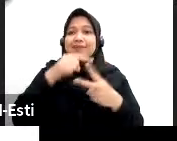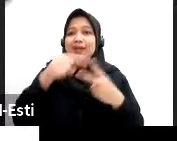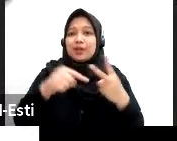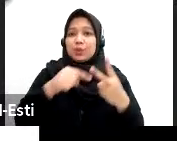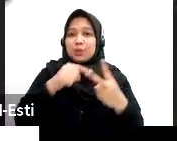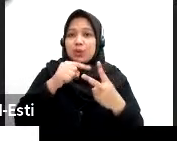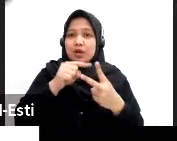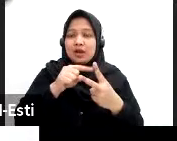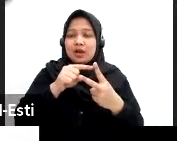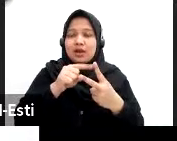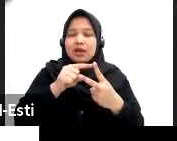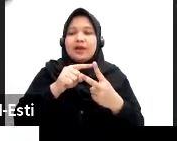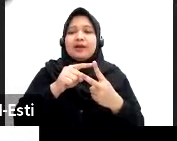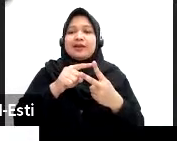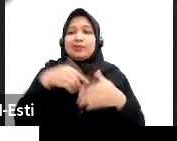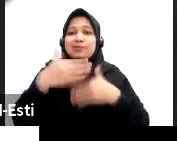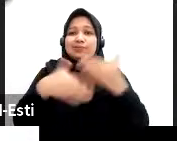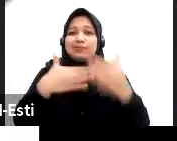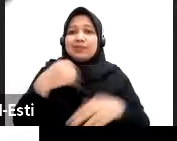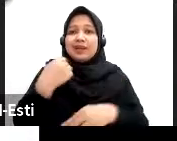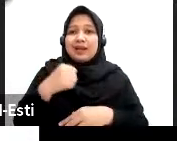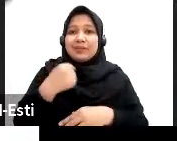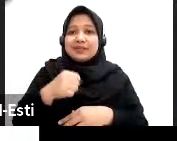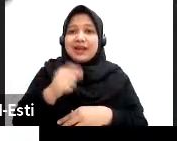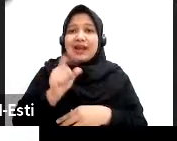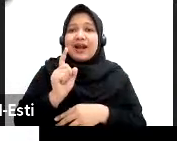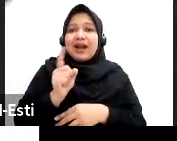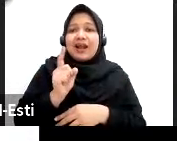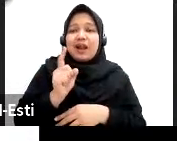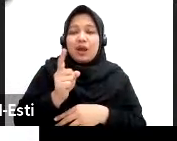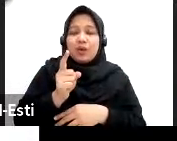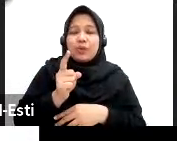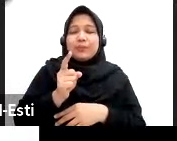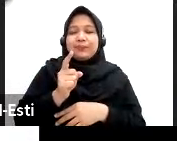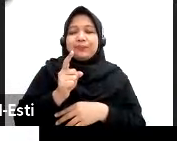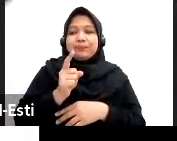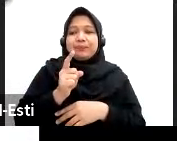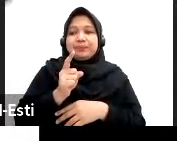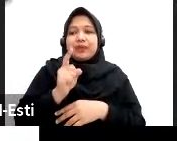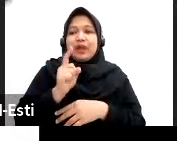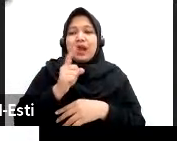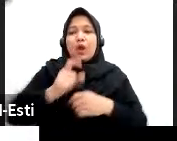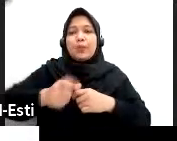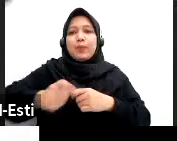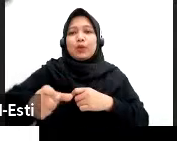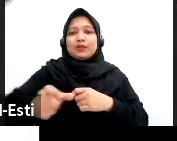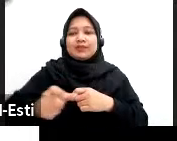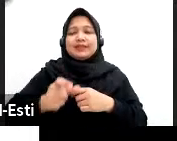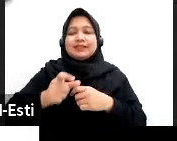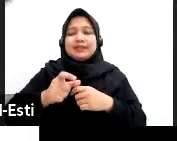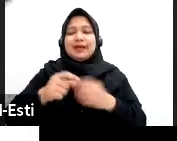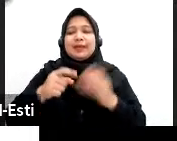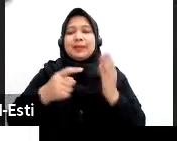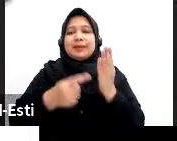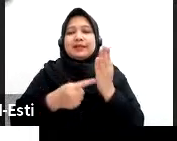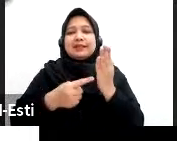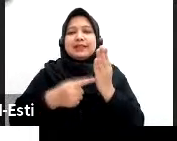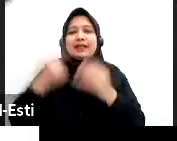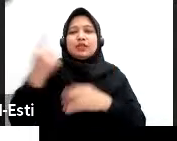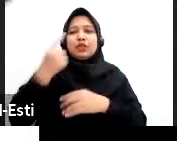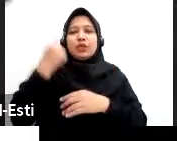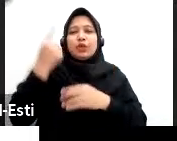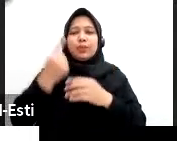berjalan apabila misalnya eh apa proses digitalisasi secara umum tidak bertumbuh